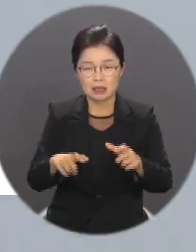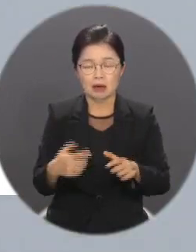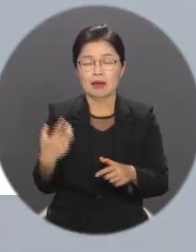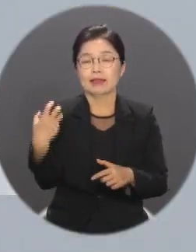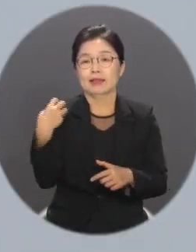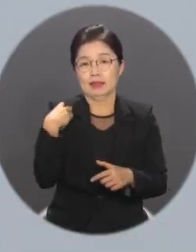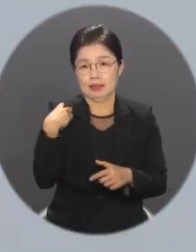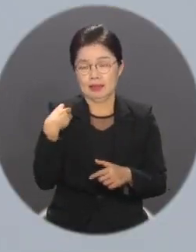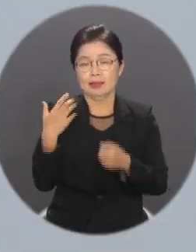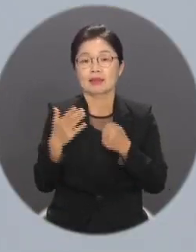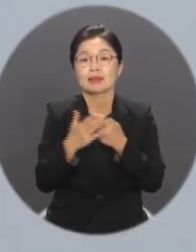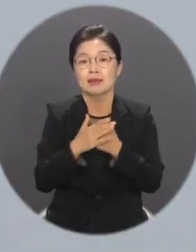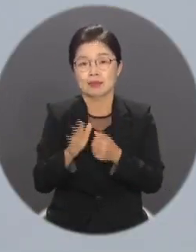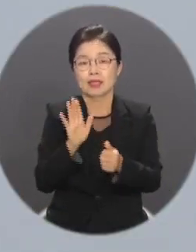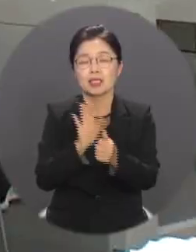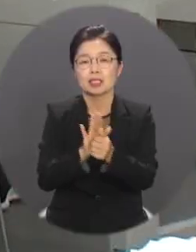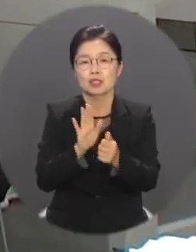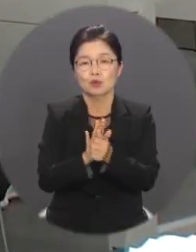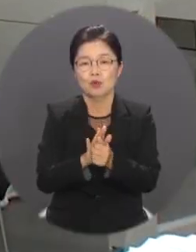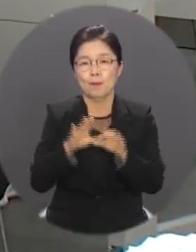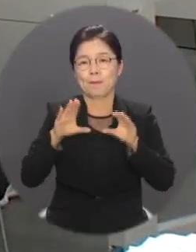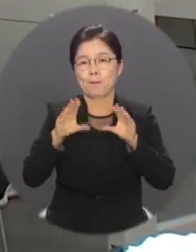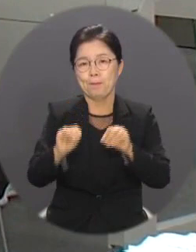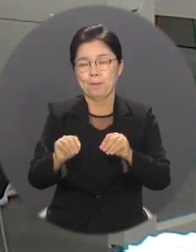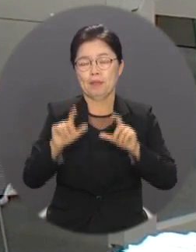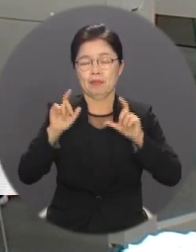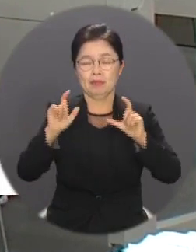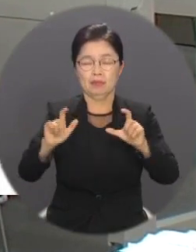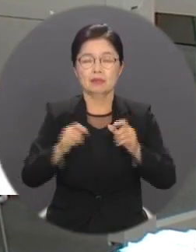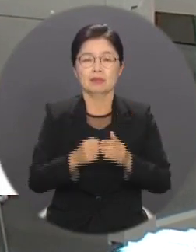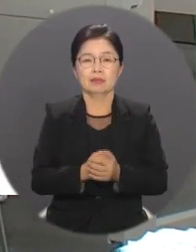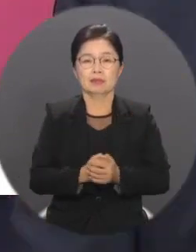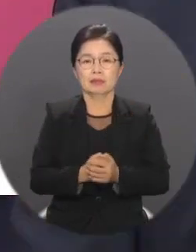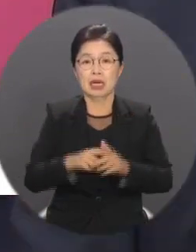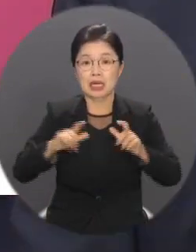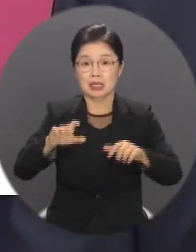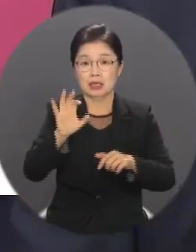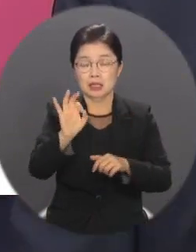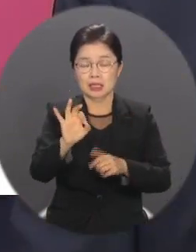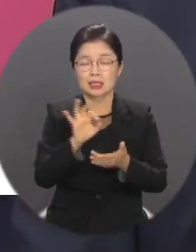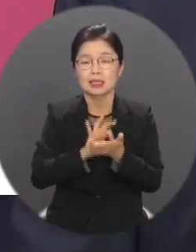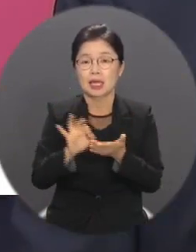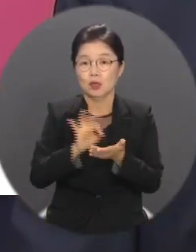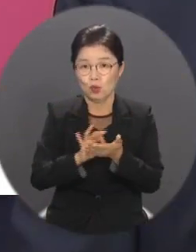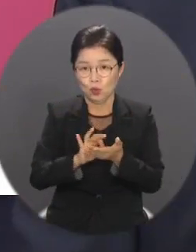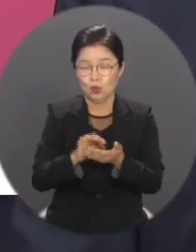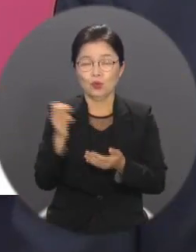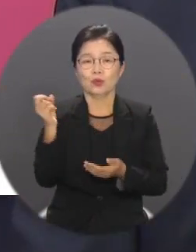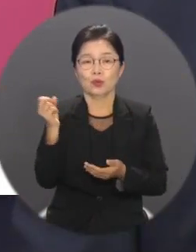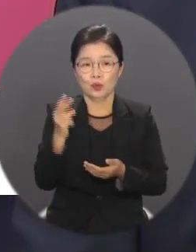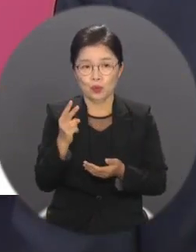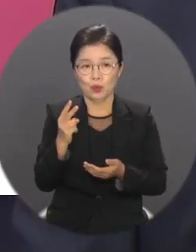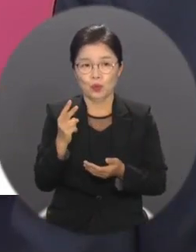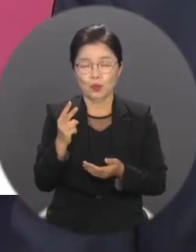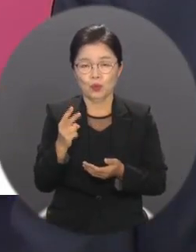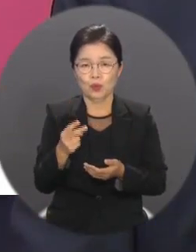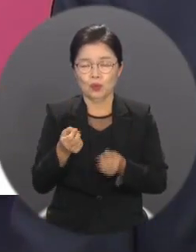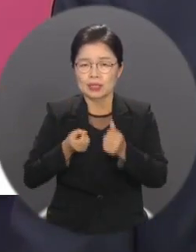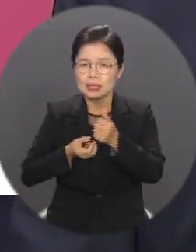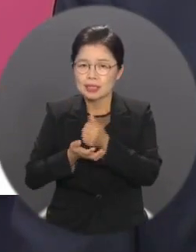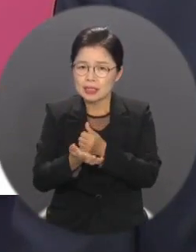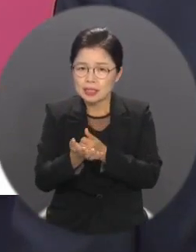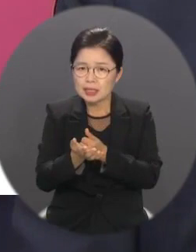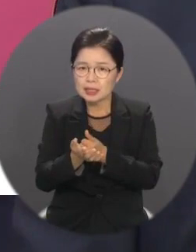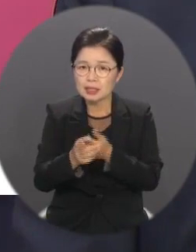못받고 지원 중단을 선언했습니다 을 지역 사랑 상품권이 사용되고 그 효과가 퍼지는